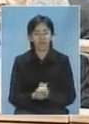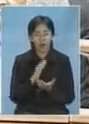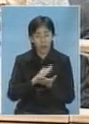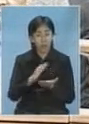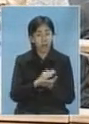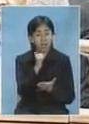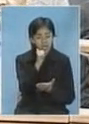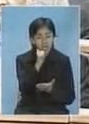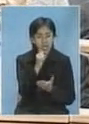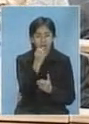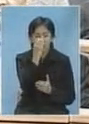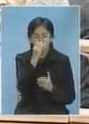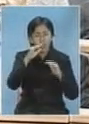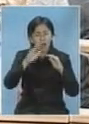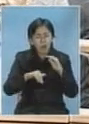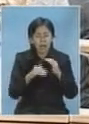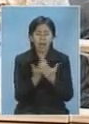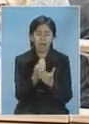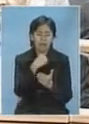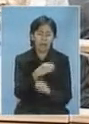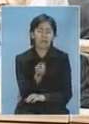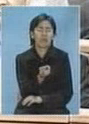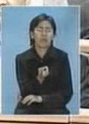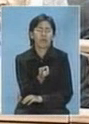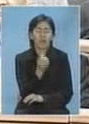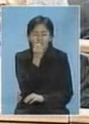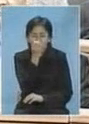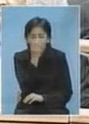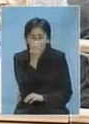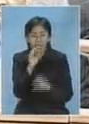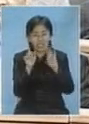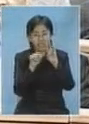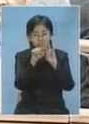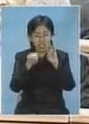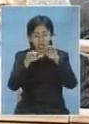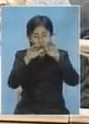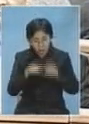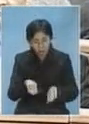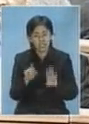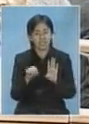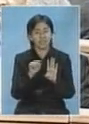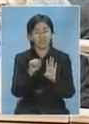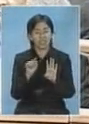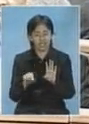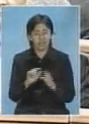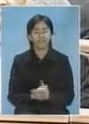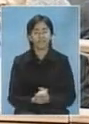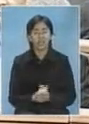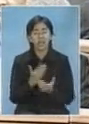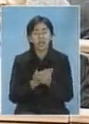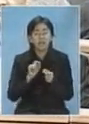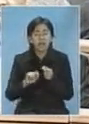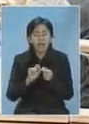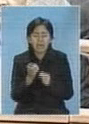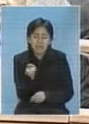ดึงคนได้กำไรเนี่ยไม่กี่บาทแล้วครับลดดอกเบี้ยลงมาจาก 7% เหลือ 4% เนี่ยในขณะที่ประหยัดเงินเพียง